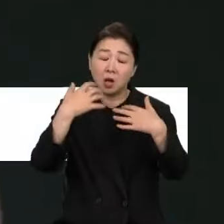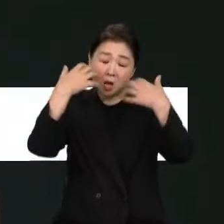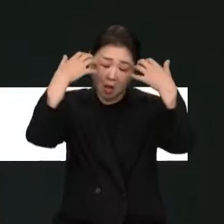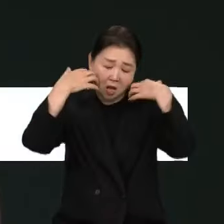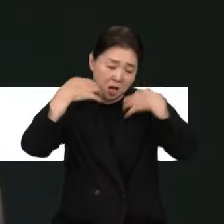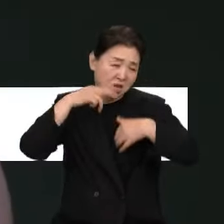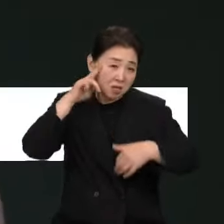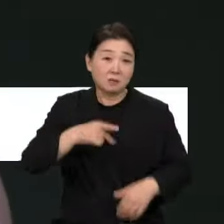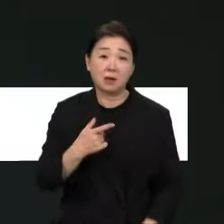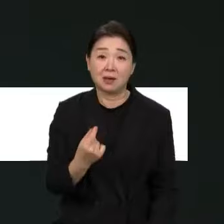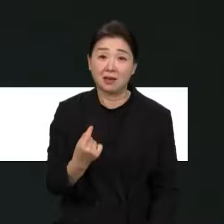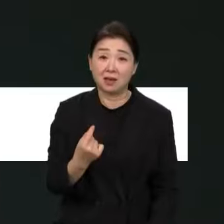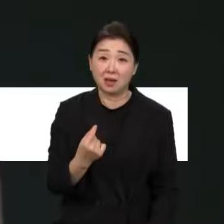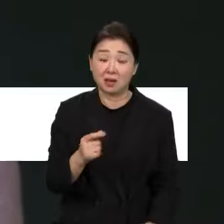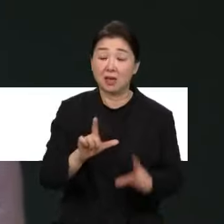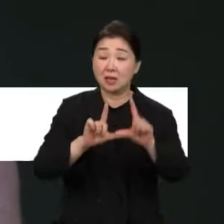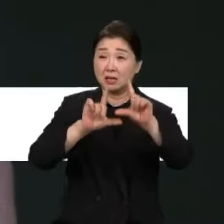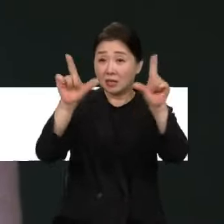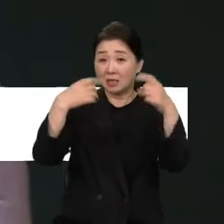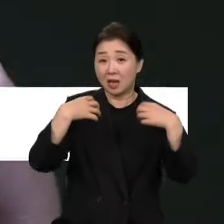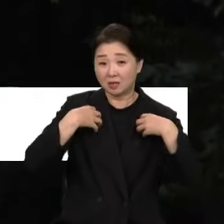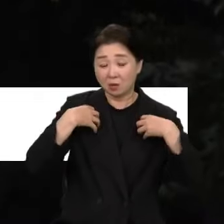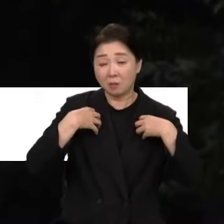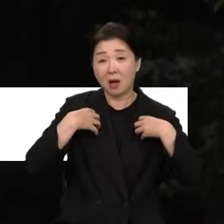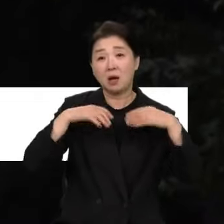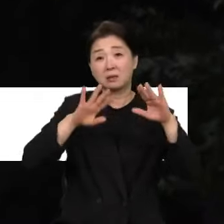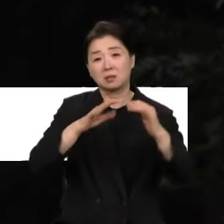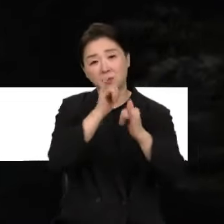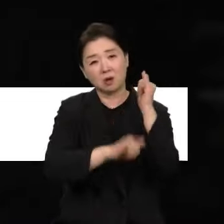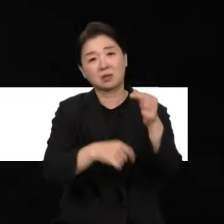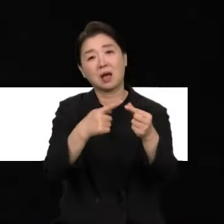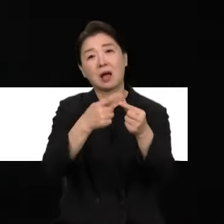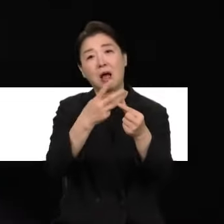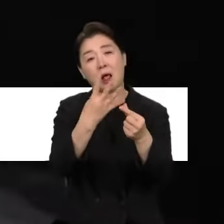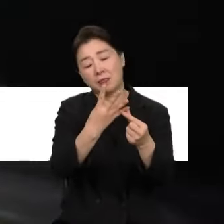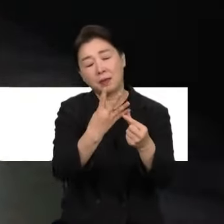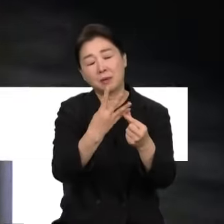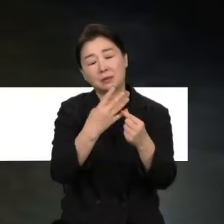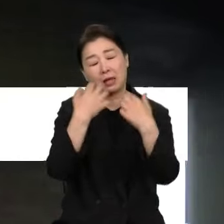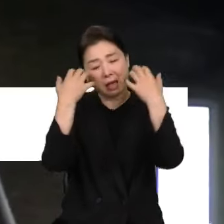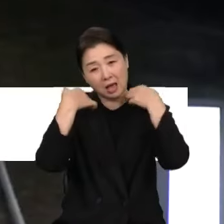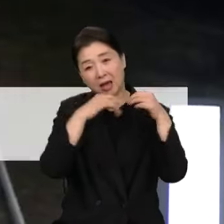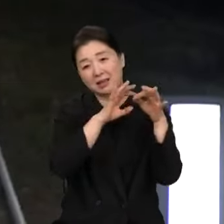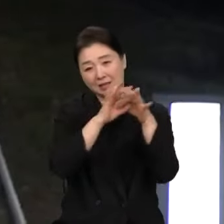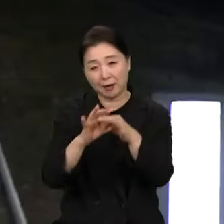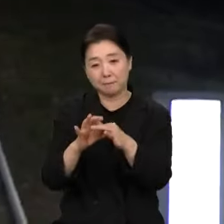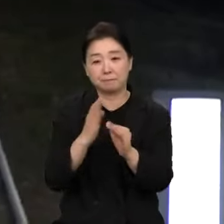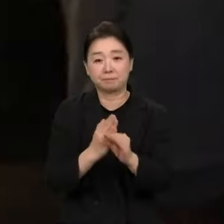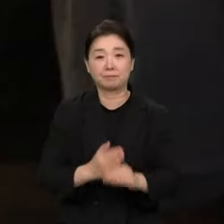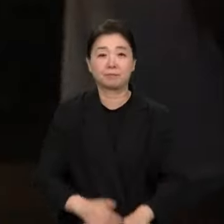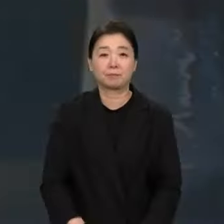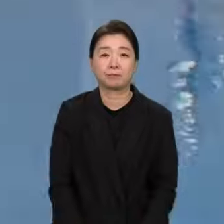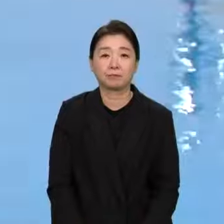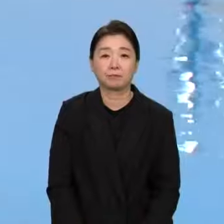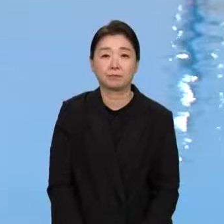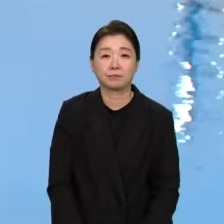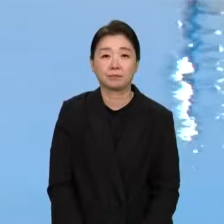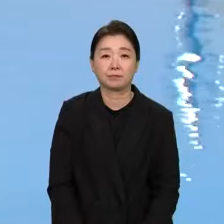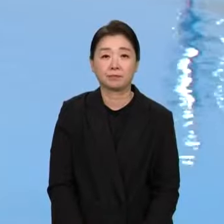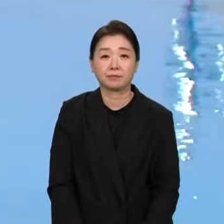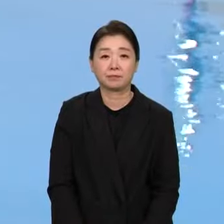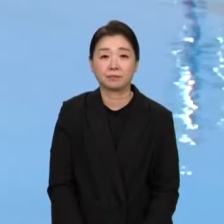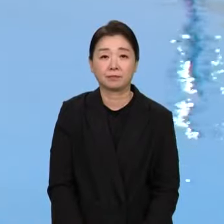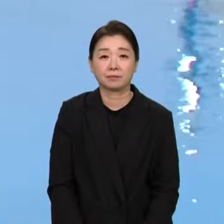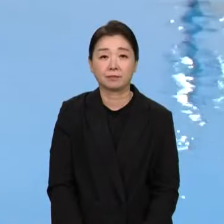이어지고 있습니다. 기상 관측 이후 역대 네 번째로 긴 열대야입니다. 네, 알겠습니다. 지금까지 여의도 한강